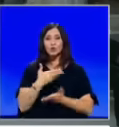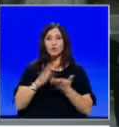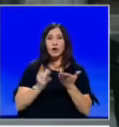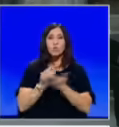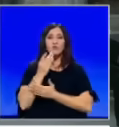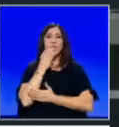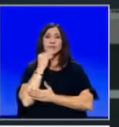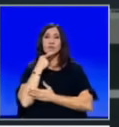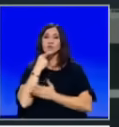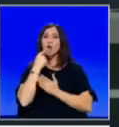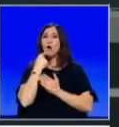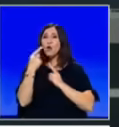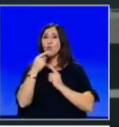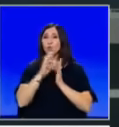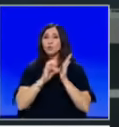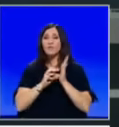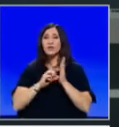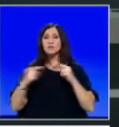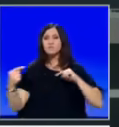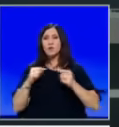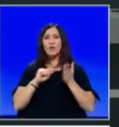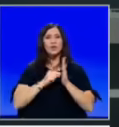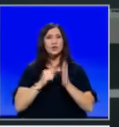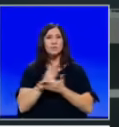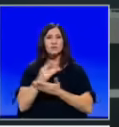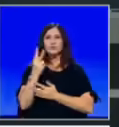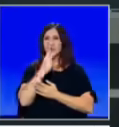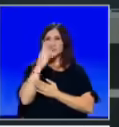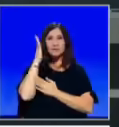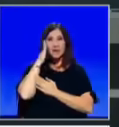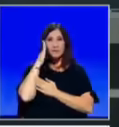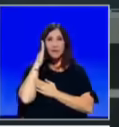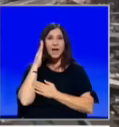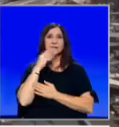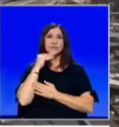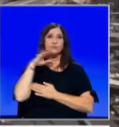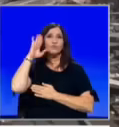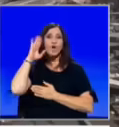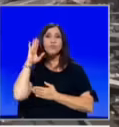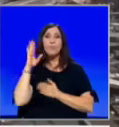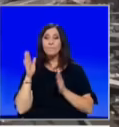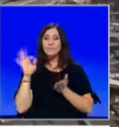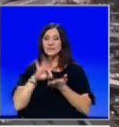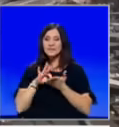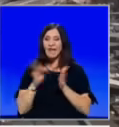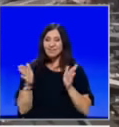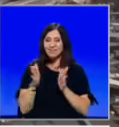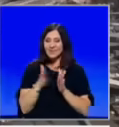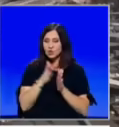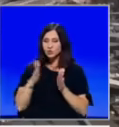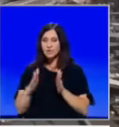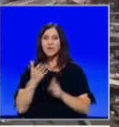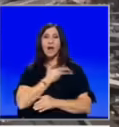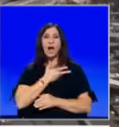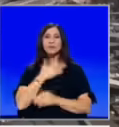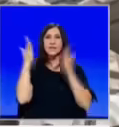новите израелски условия. Спорна точка между двете страни е израелското военно присъствие в тесен участък между Газа и Египет, така